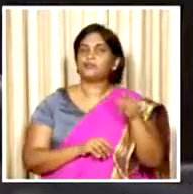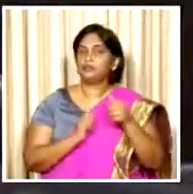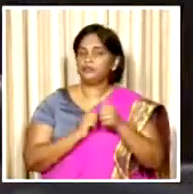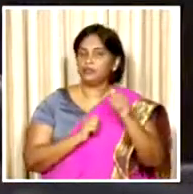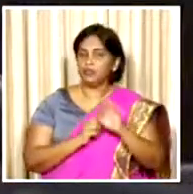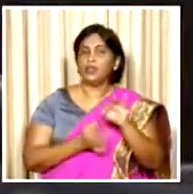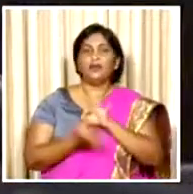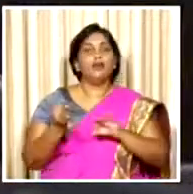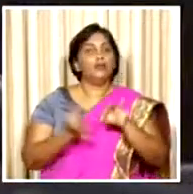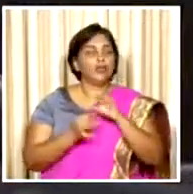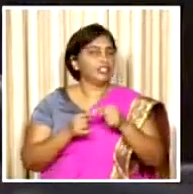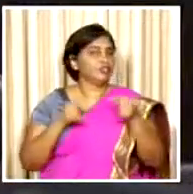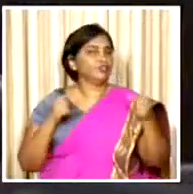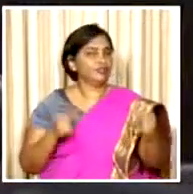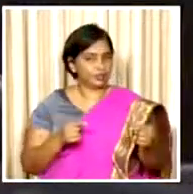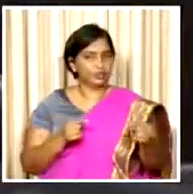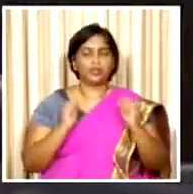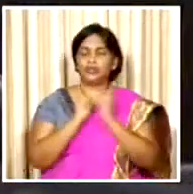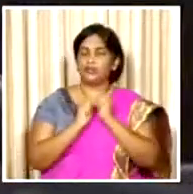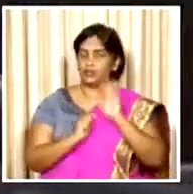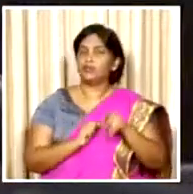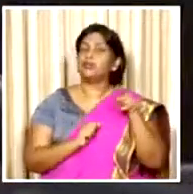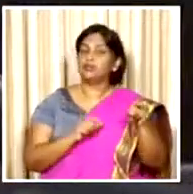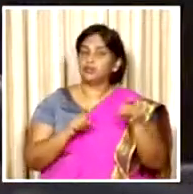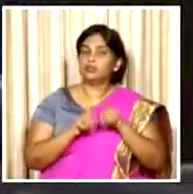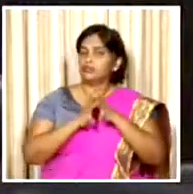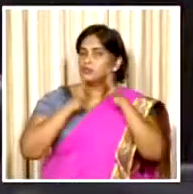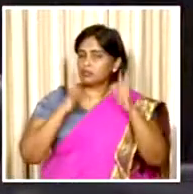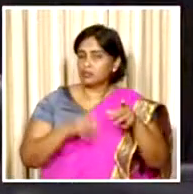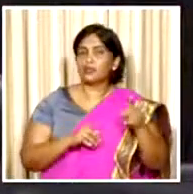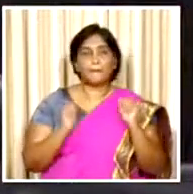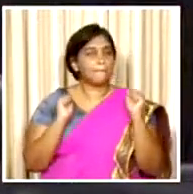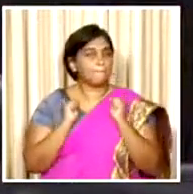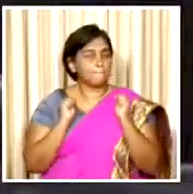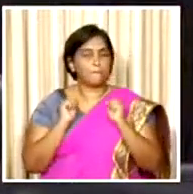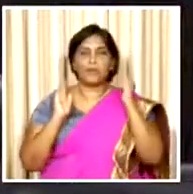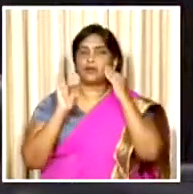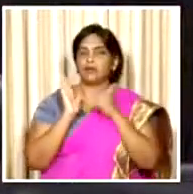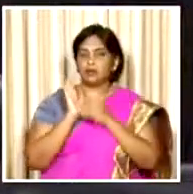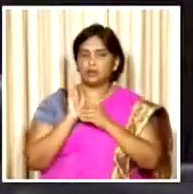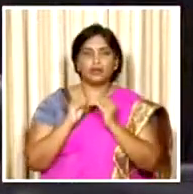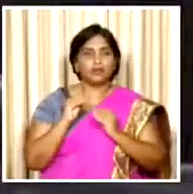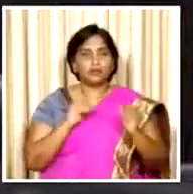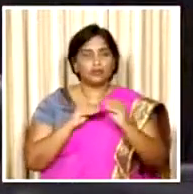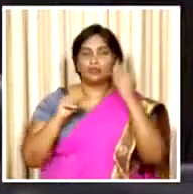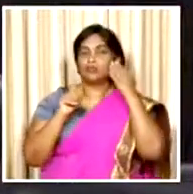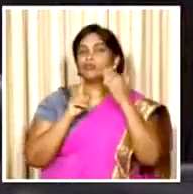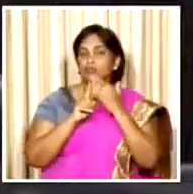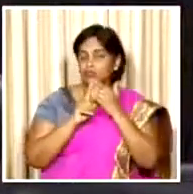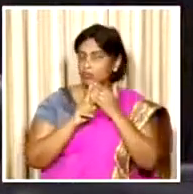කරන්නේ ප්‍රජාතන්ත්‍ර විරෝධී වැඩ සහ අතිශයින්ම භයානක දෙයක්. විකල්ප පිළිබඳ